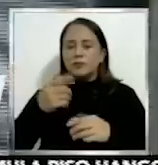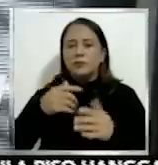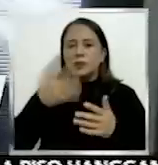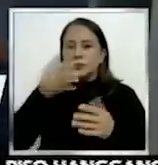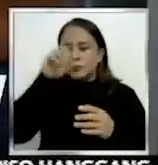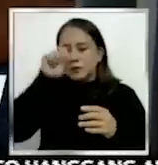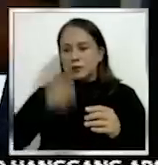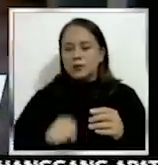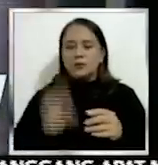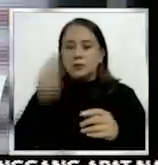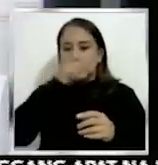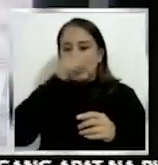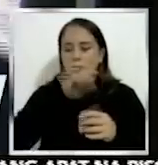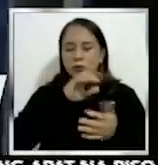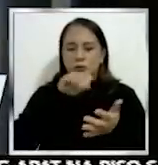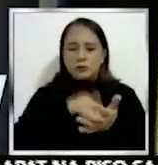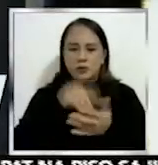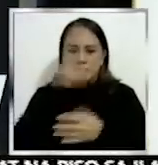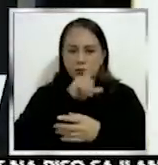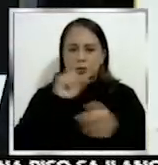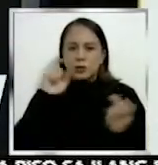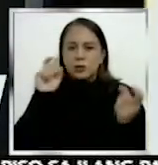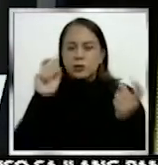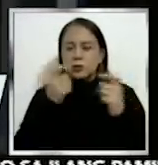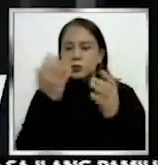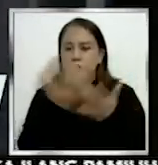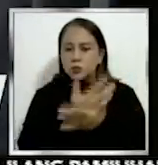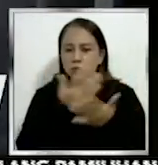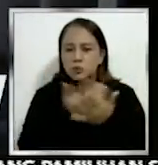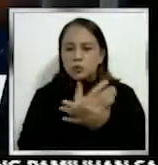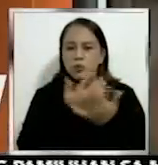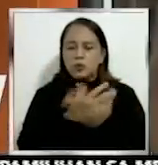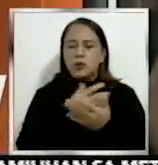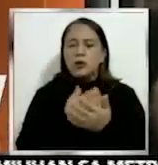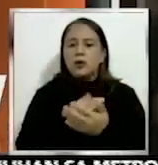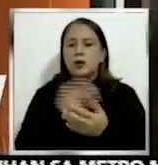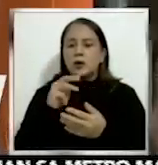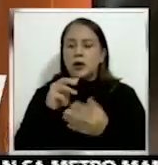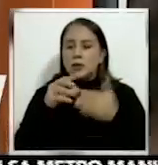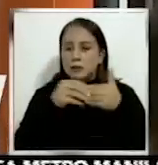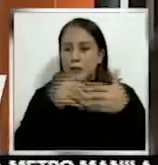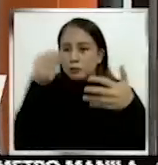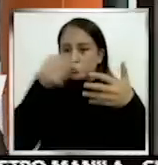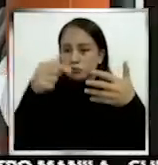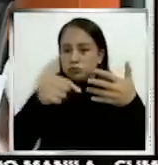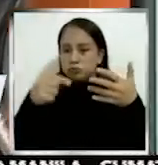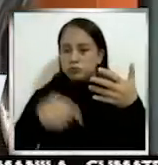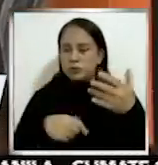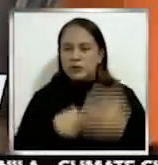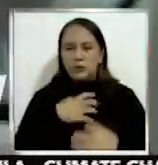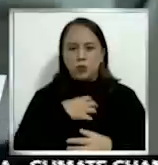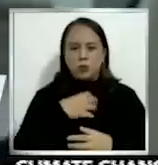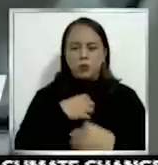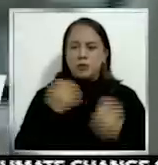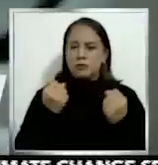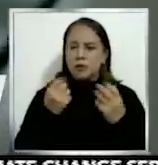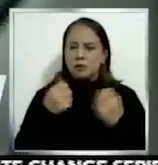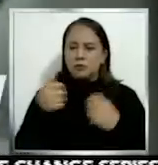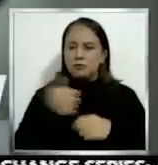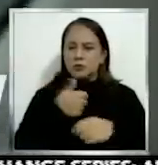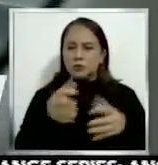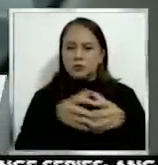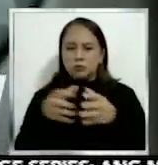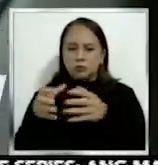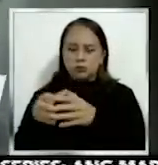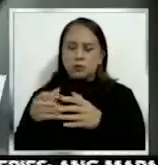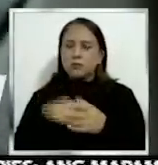Luzon. I-re-revise o babaguhin din ang modernization guidelines na inaalmahan ng ilang transport group. Kukonsultahin